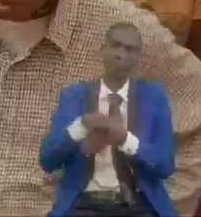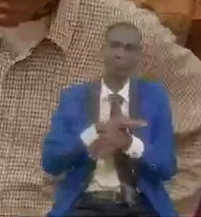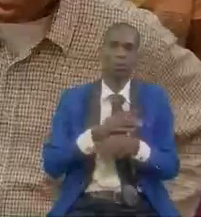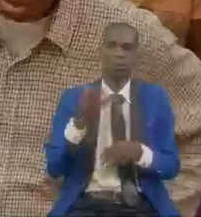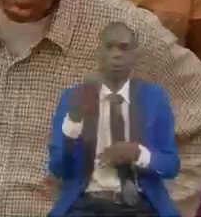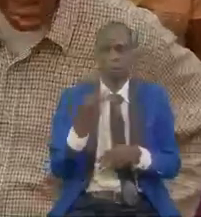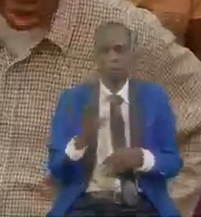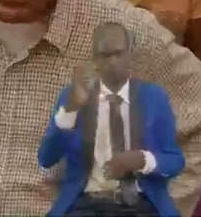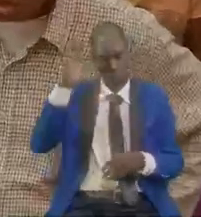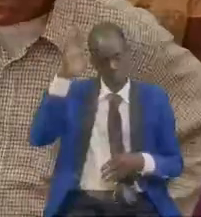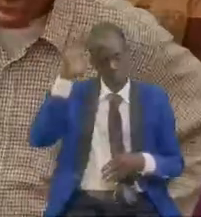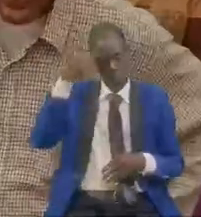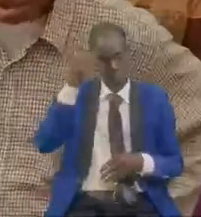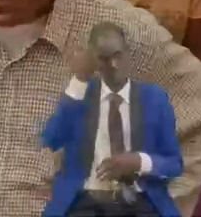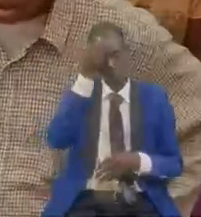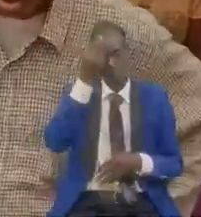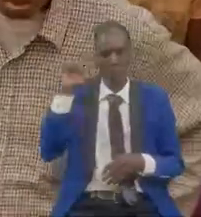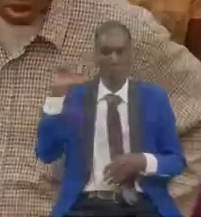de désobéissance.